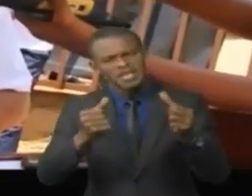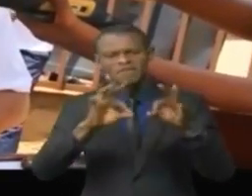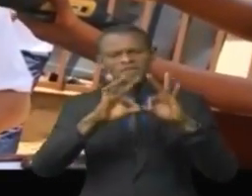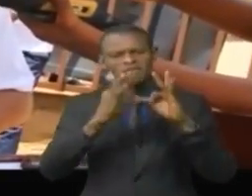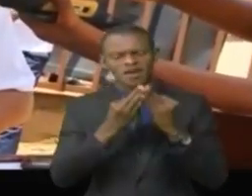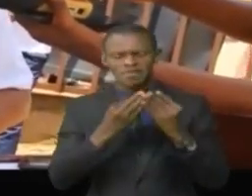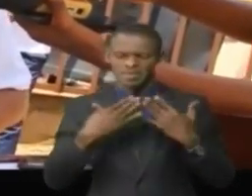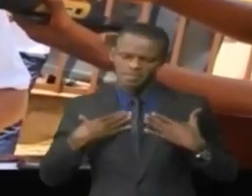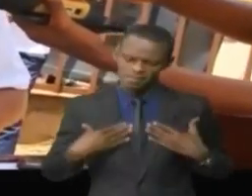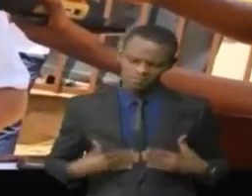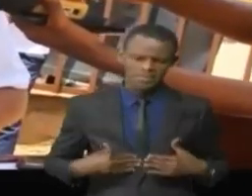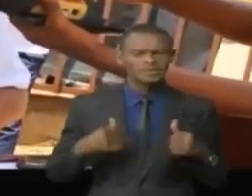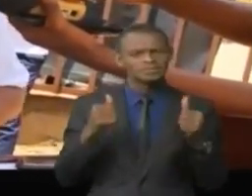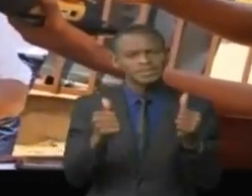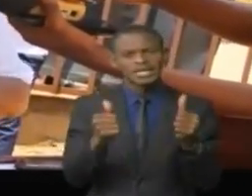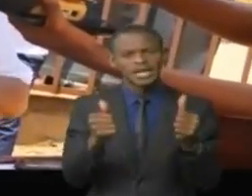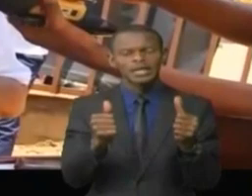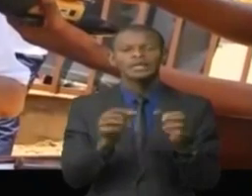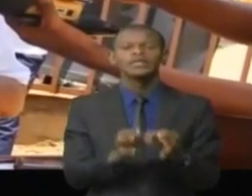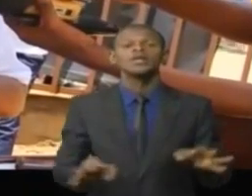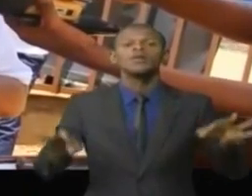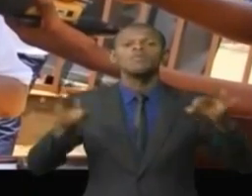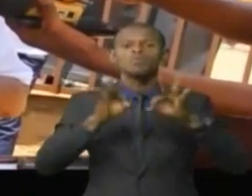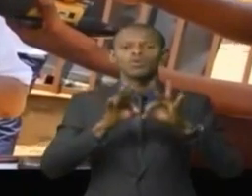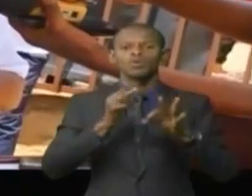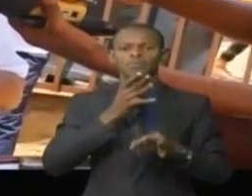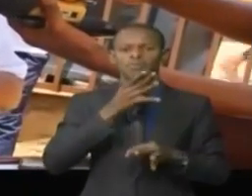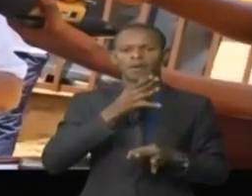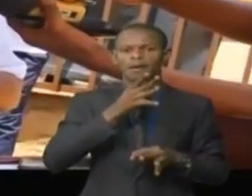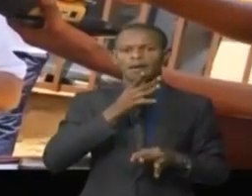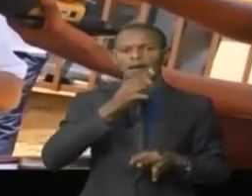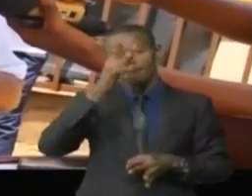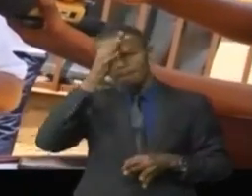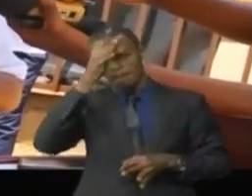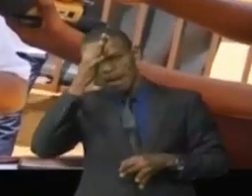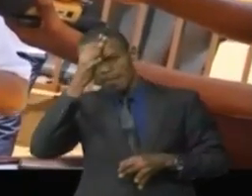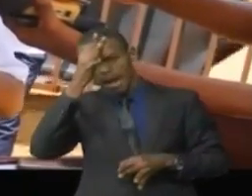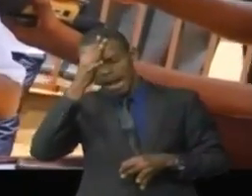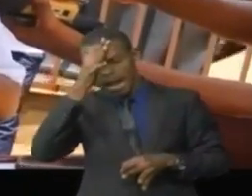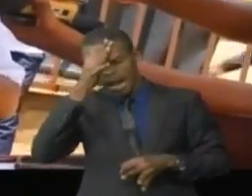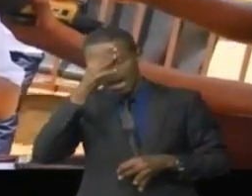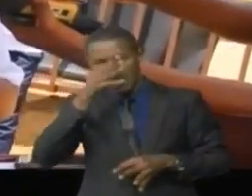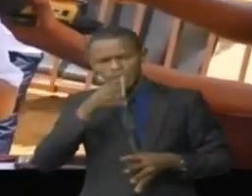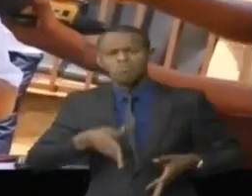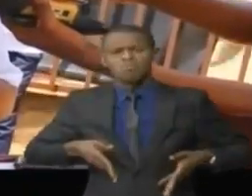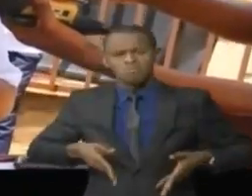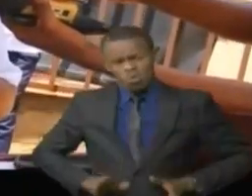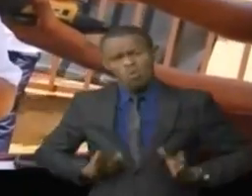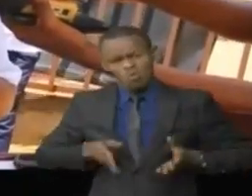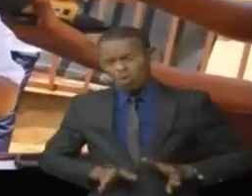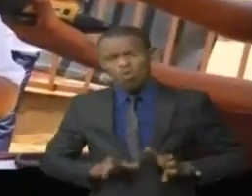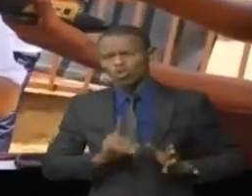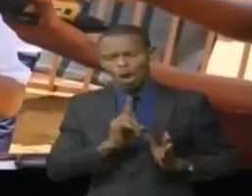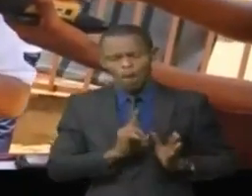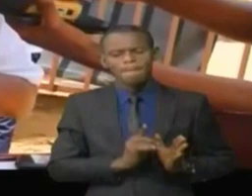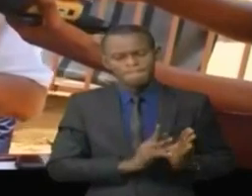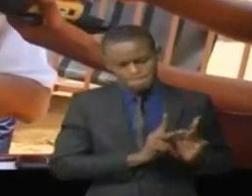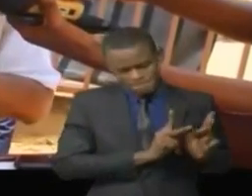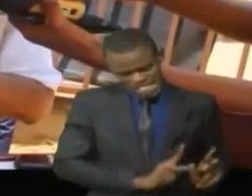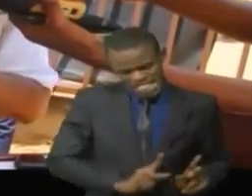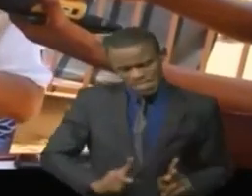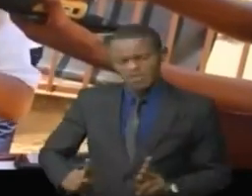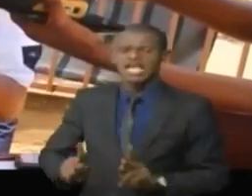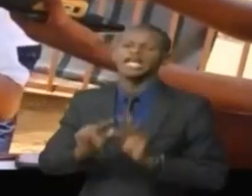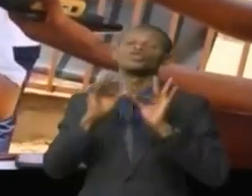et Pathfinder, dont le chef de file est Sandrine au Kassai, est axé exclusivement sur la planification familiale dans